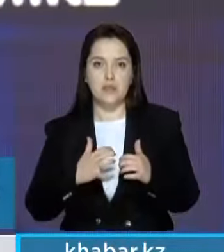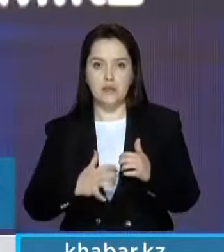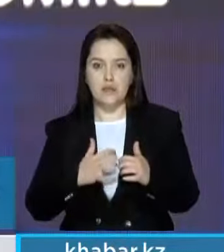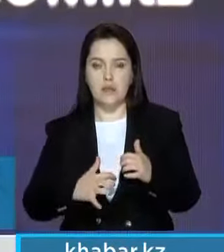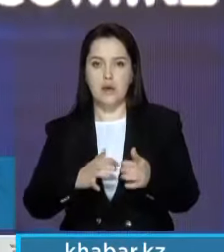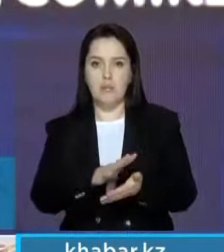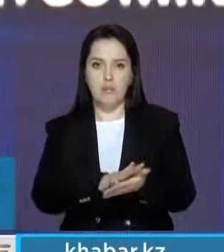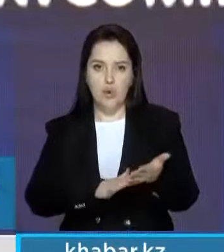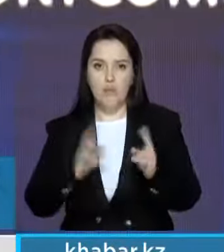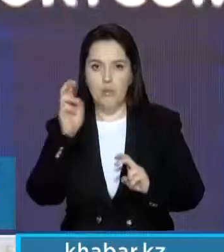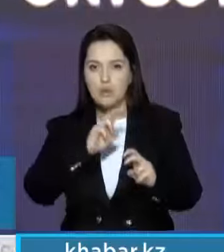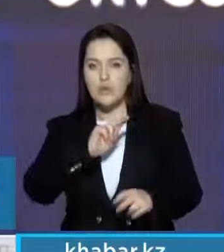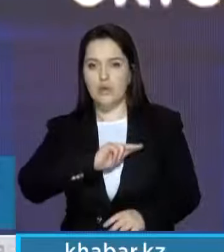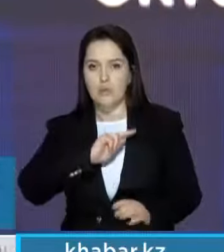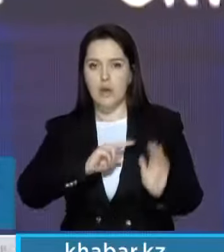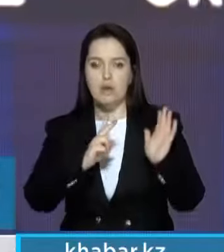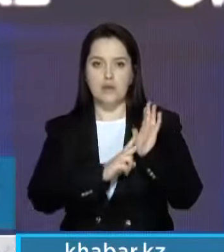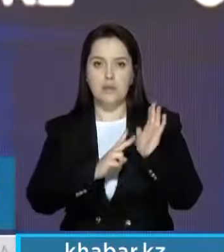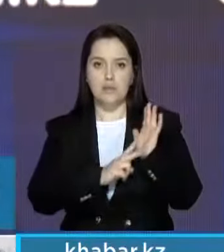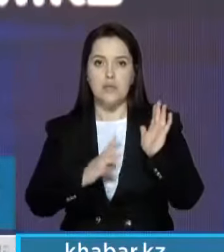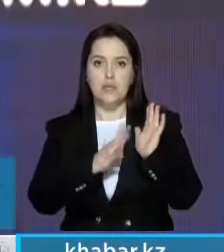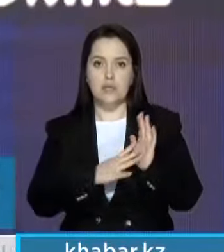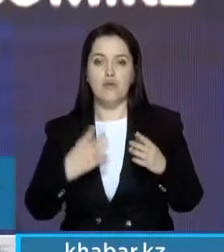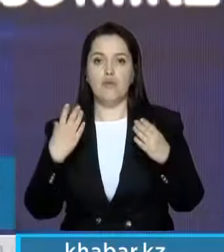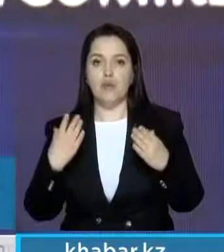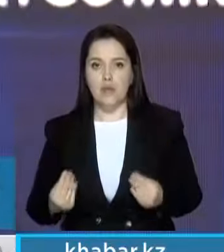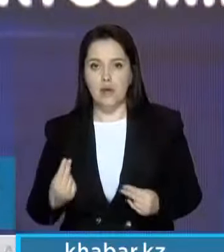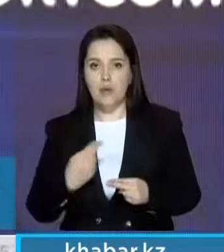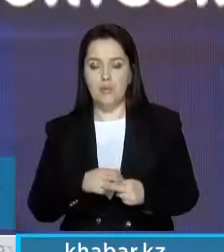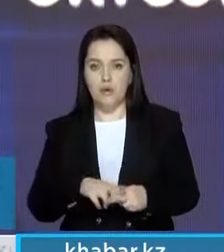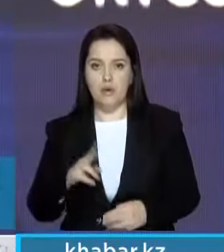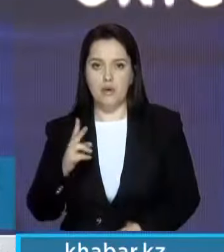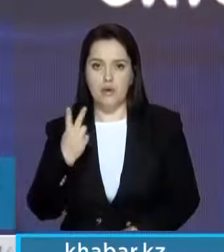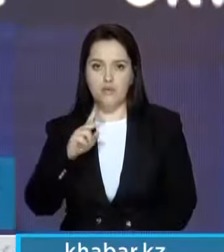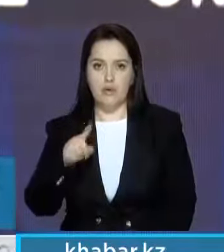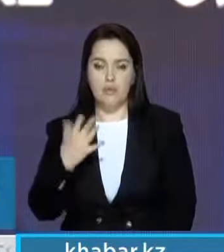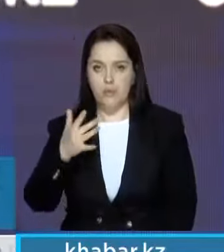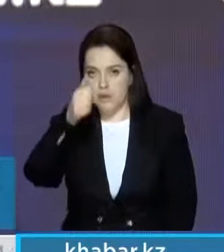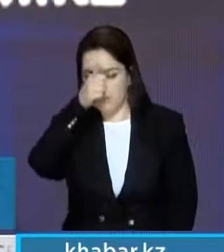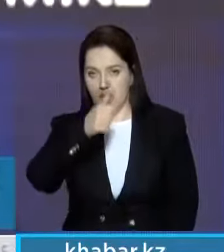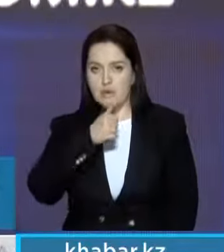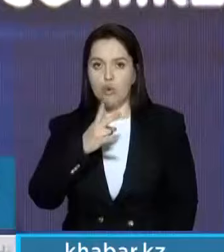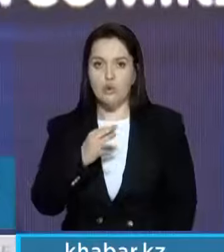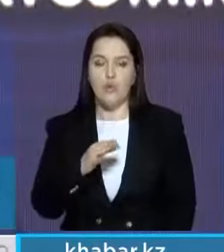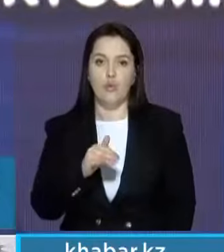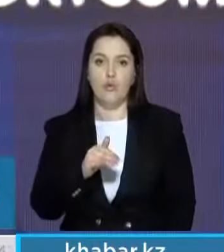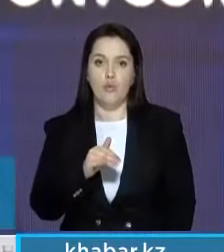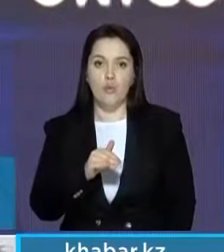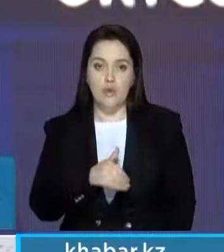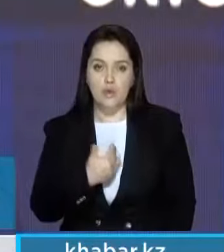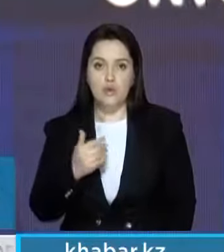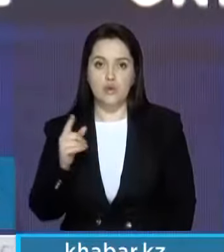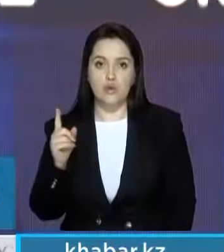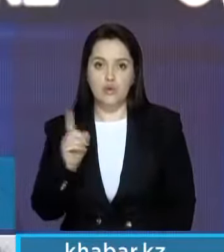поиска работы составила 79 дней То есть это чуть больше 2 с по месяцев а но хотелось бы отметить то то что по